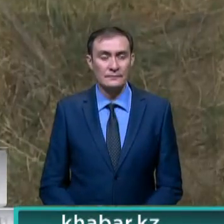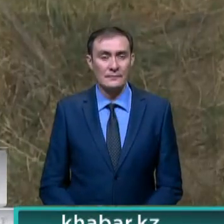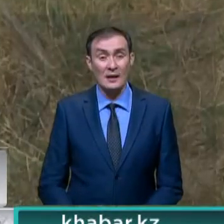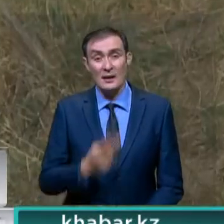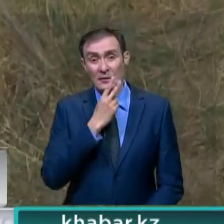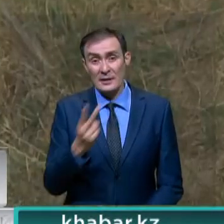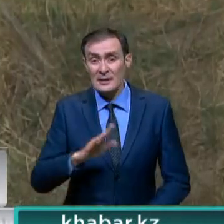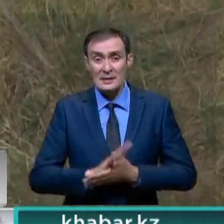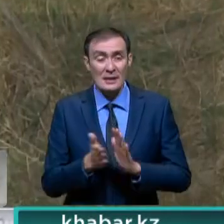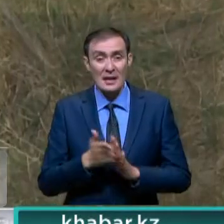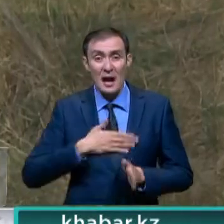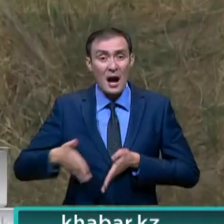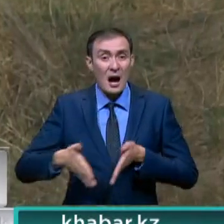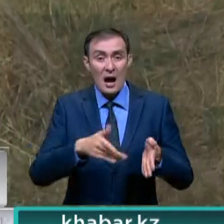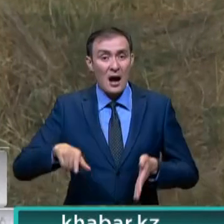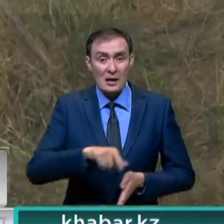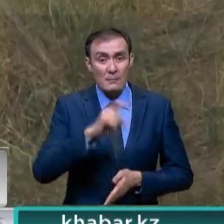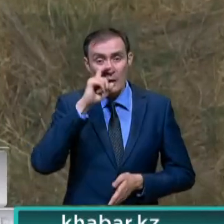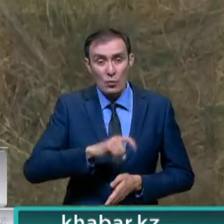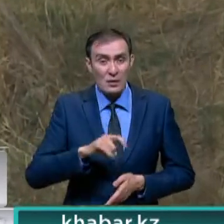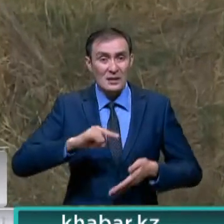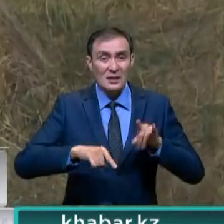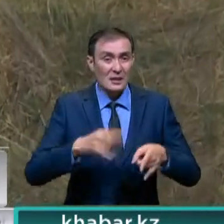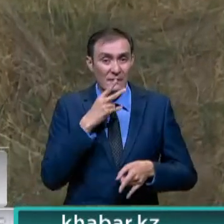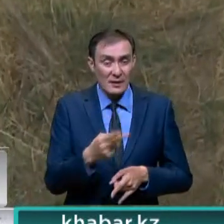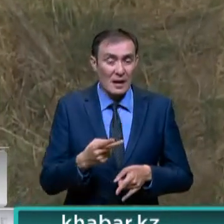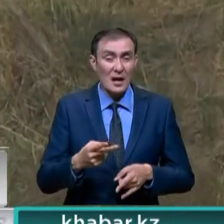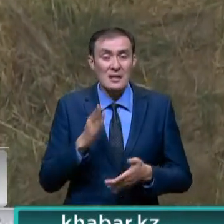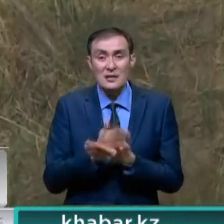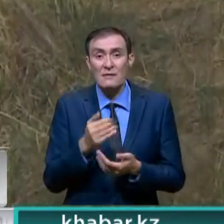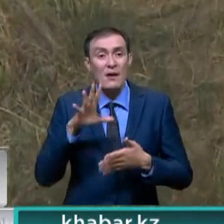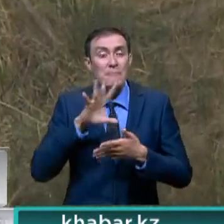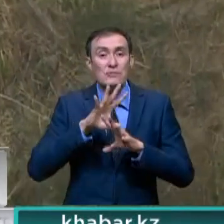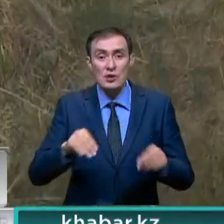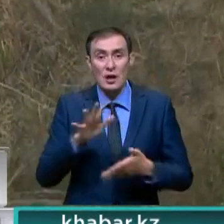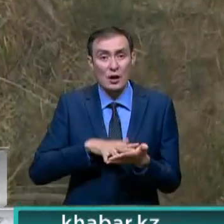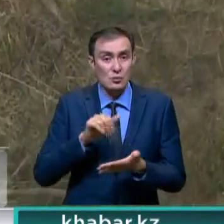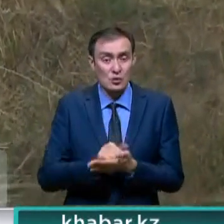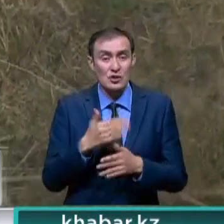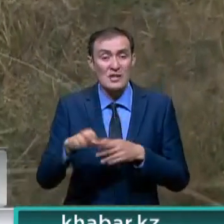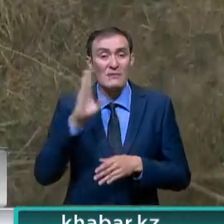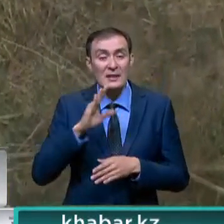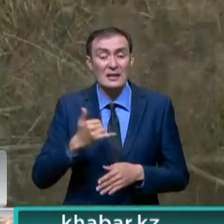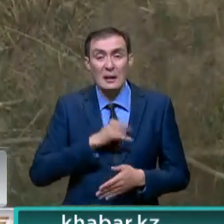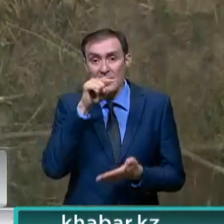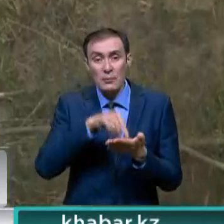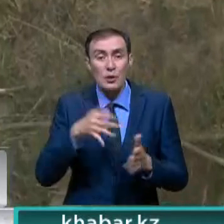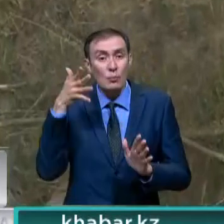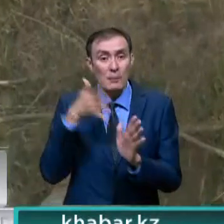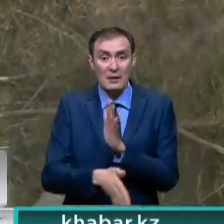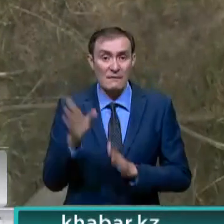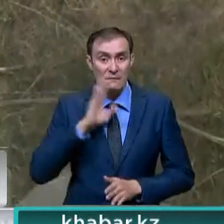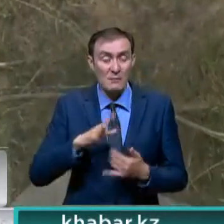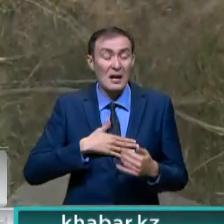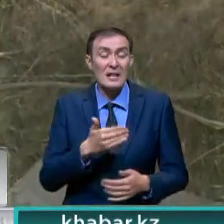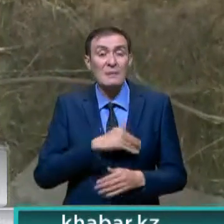Как видите, состояние нашего арыка очень плохое. Он весь покрылся дырами, а на некоторых участках вовсе разрушен. В результате часть воды до нас не доходит и утекает в никуда. Мы